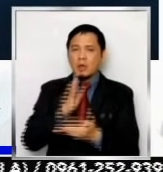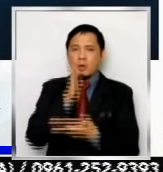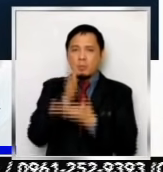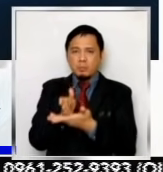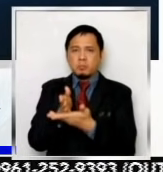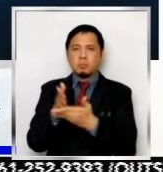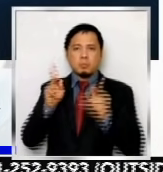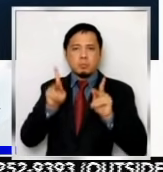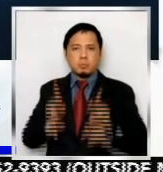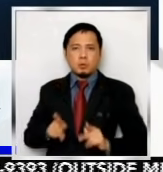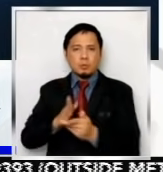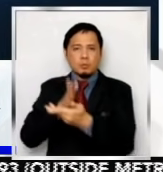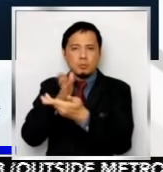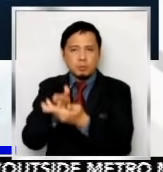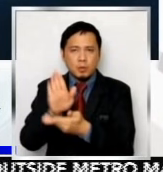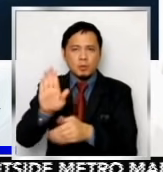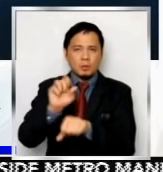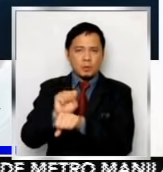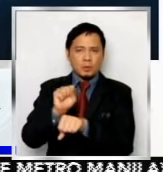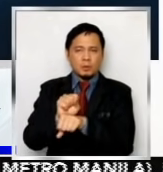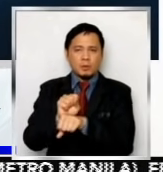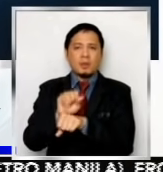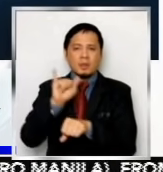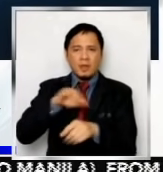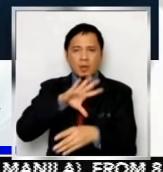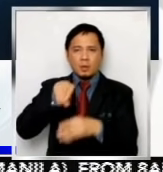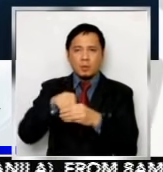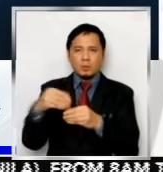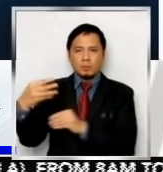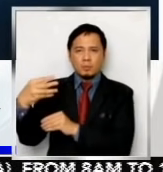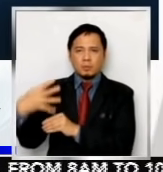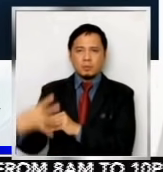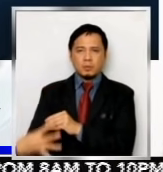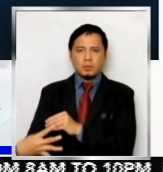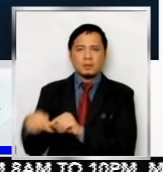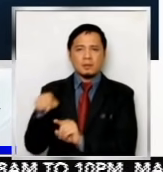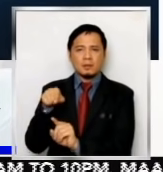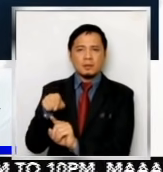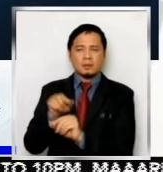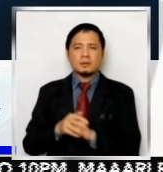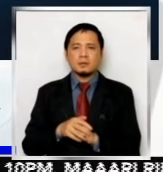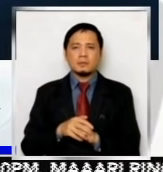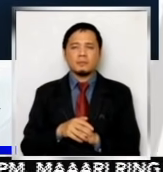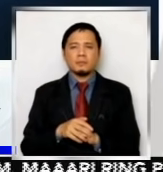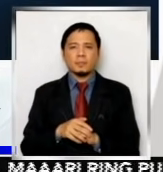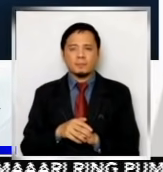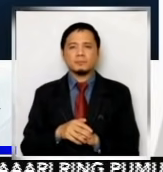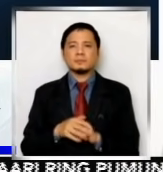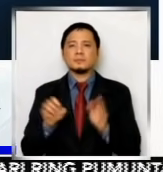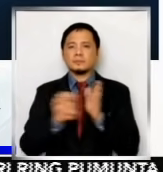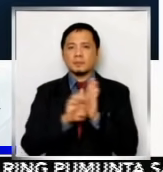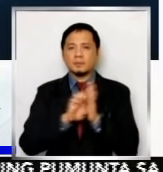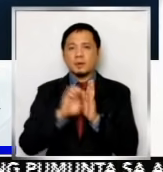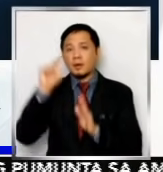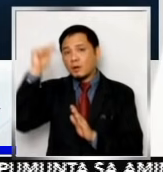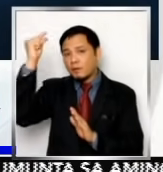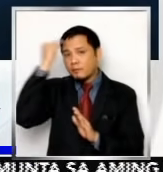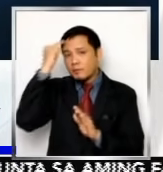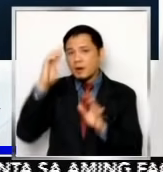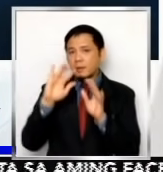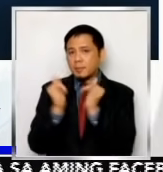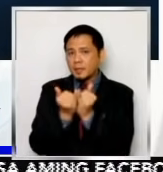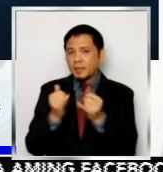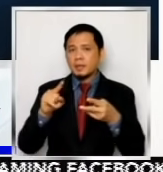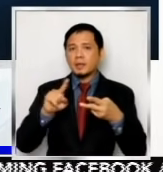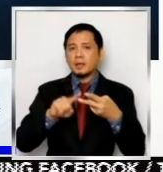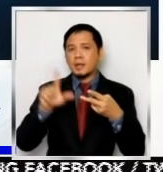magtatrabaho. Kasama rin sa A4 ang mga empleyado ng gobyerno, pati rin po ang mga nasa government-owned and controlled corporations at local government